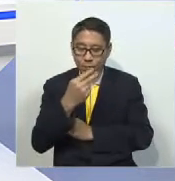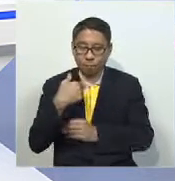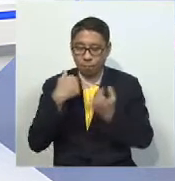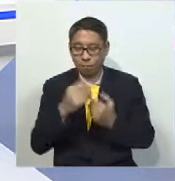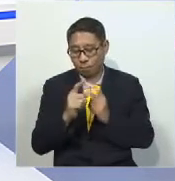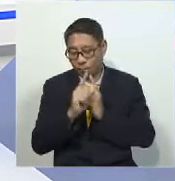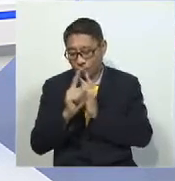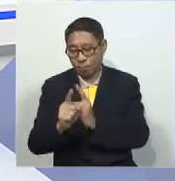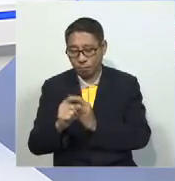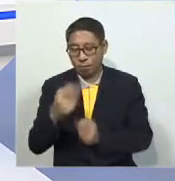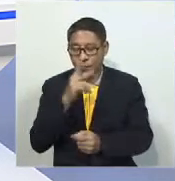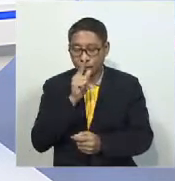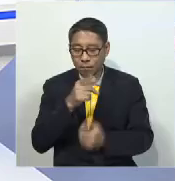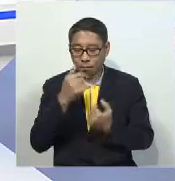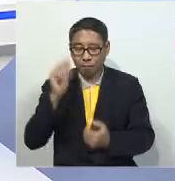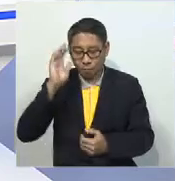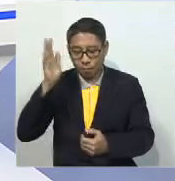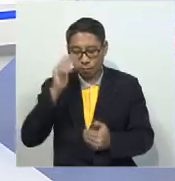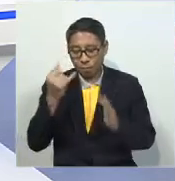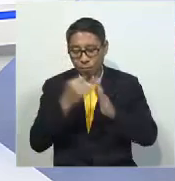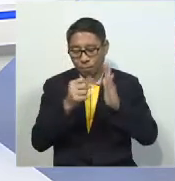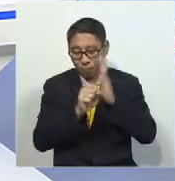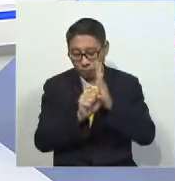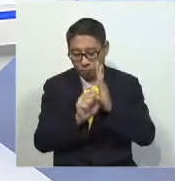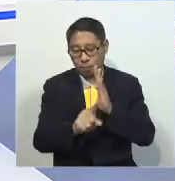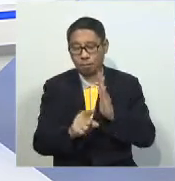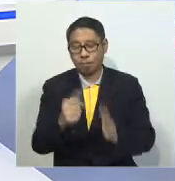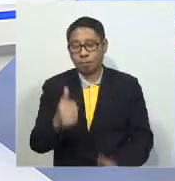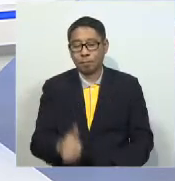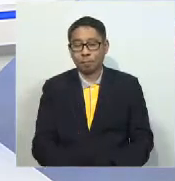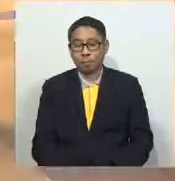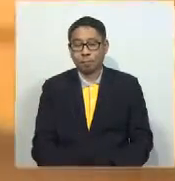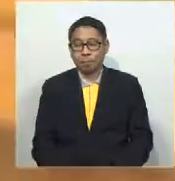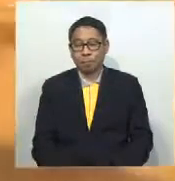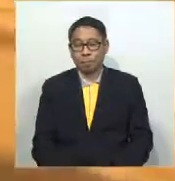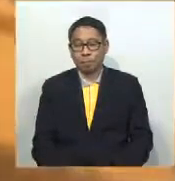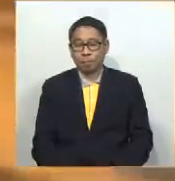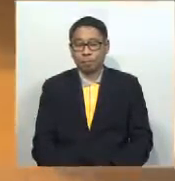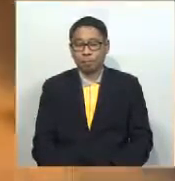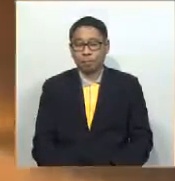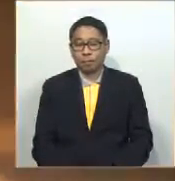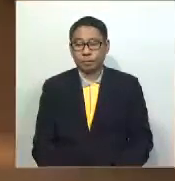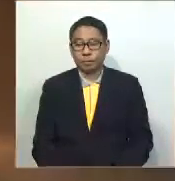นะครับไปติดตามกับทีมข่าวสำนักงานประชาสัมพันธ์จังหวัดศรีสะเกษได้เลยครับ